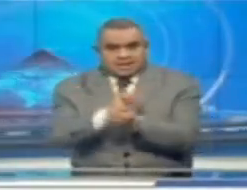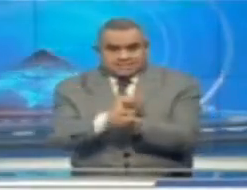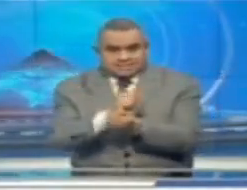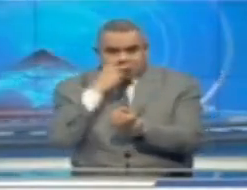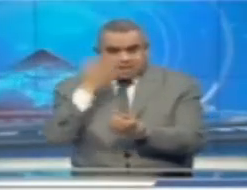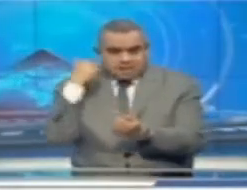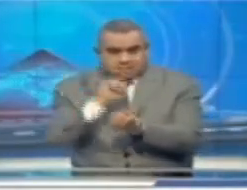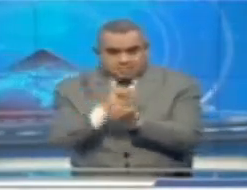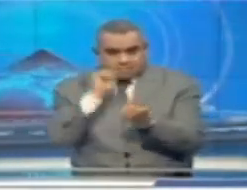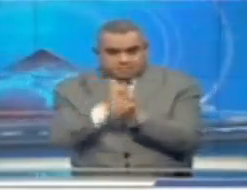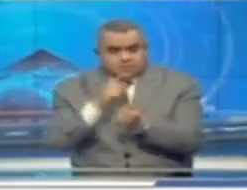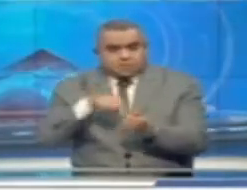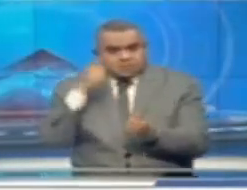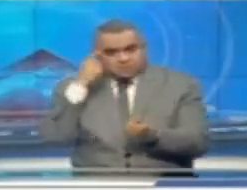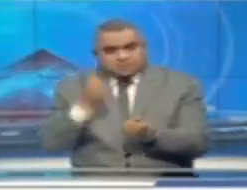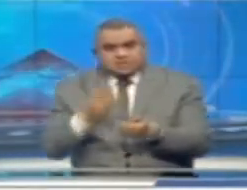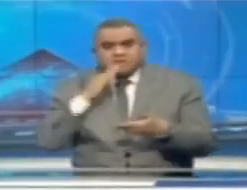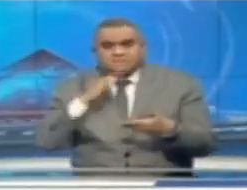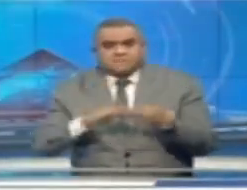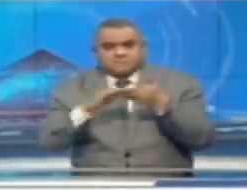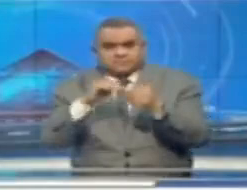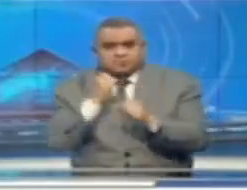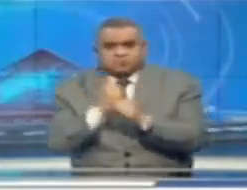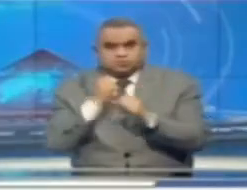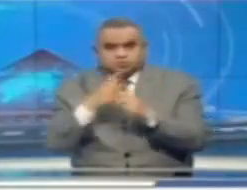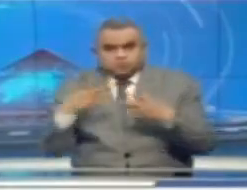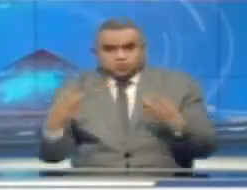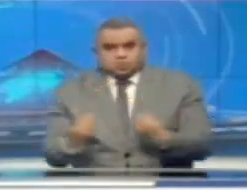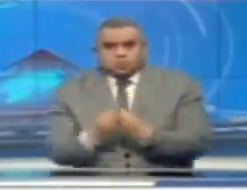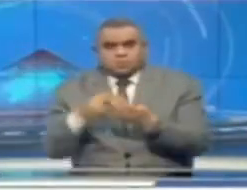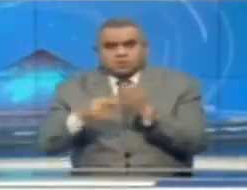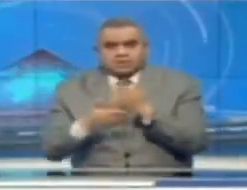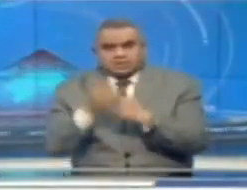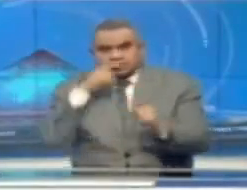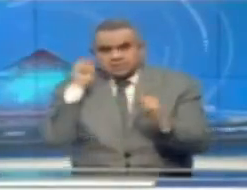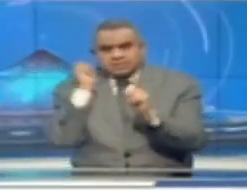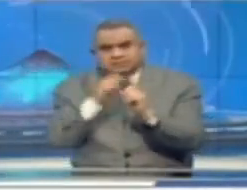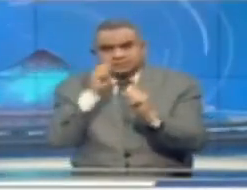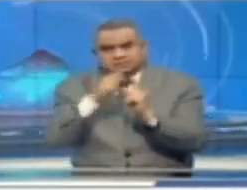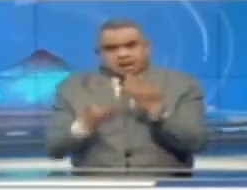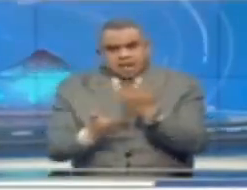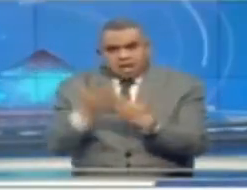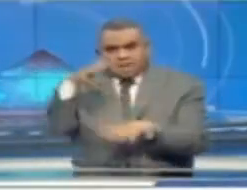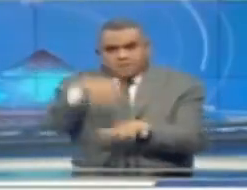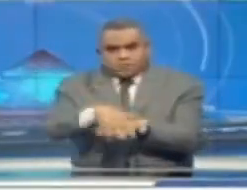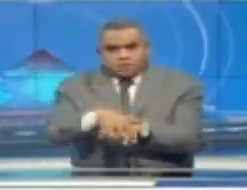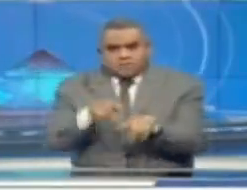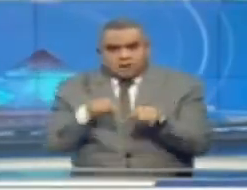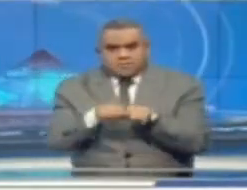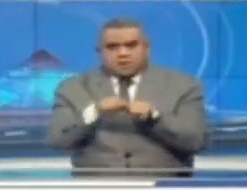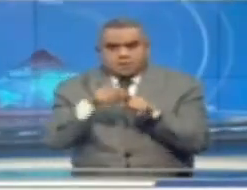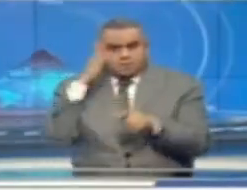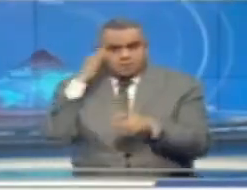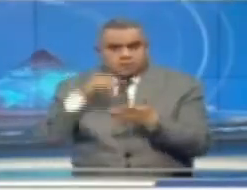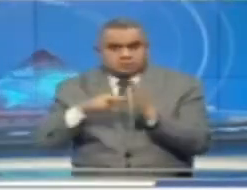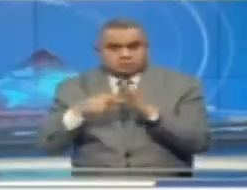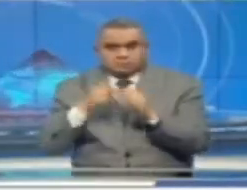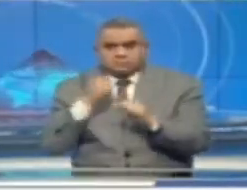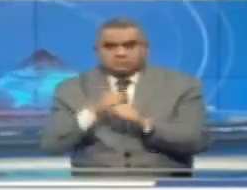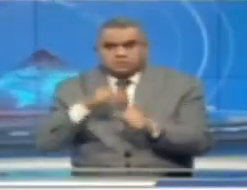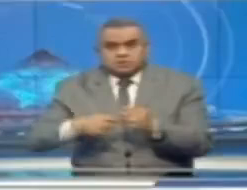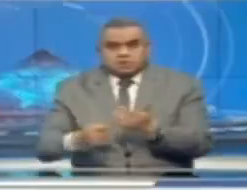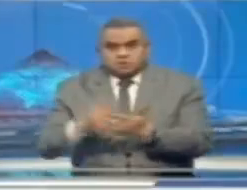وتنميتهم وثقافتهم وتقديم اليد لعليهم لإعادة تأهيلهم والانخراط في المجتمع مرة أخرى حاجة مشرفة بجد يعني. فرصة